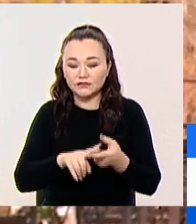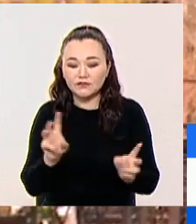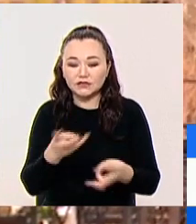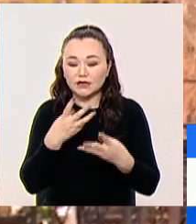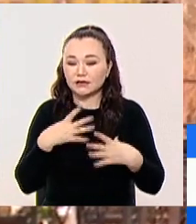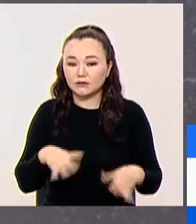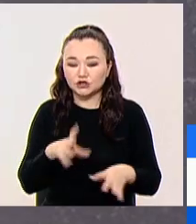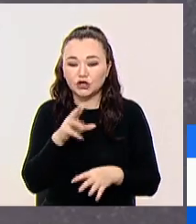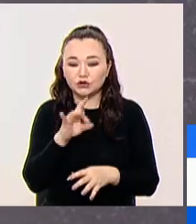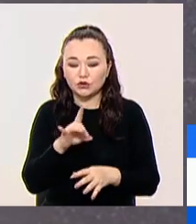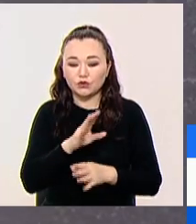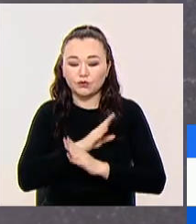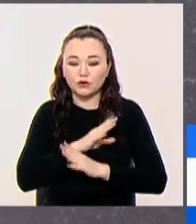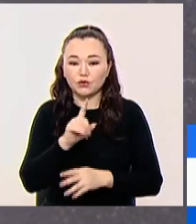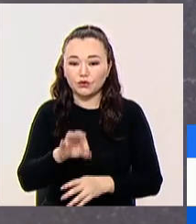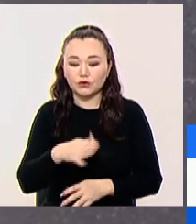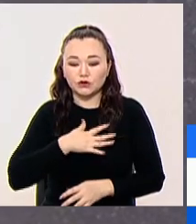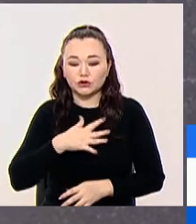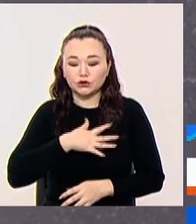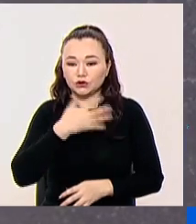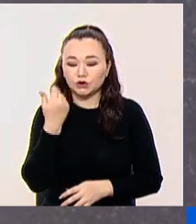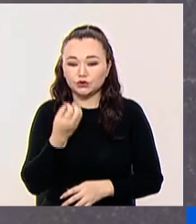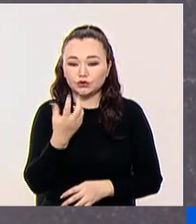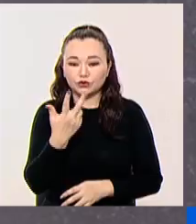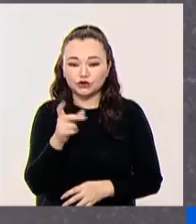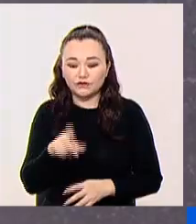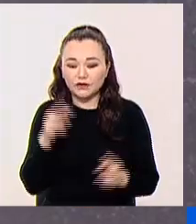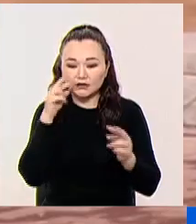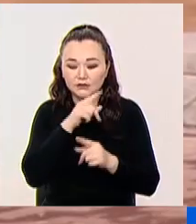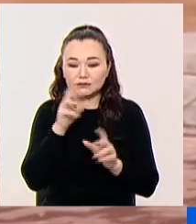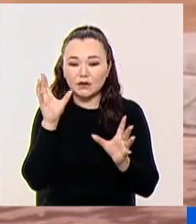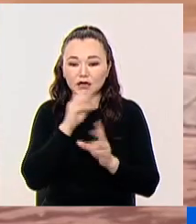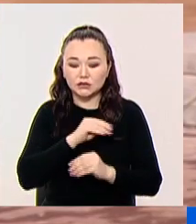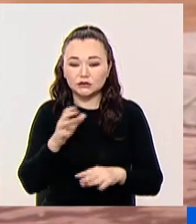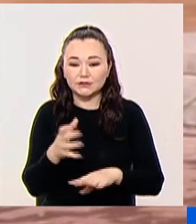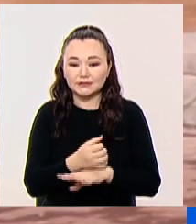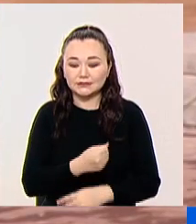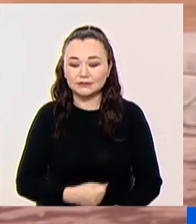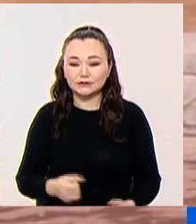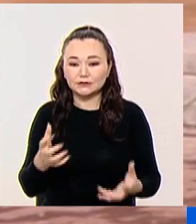Шахтеры погибли от удушья. Еще 3 горняков получили отравление, но смогли спастись.